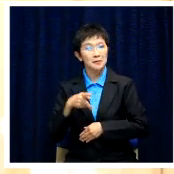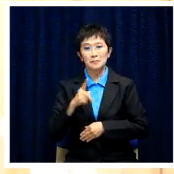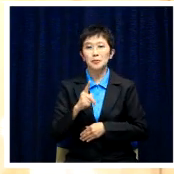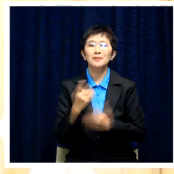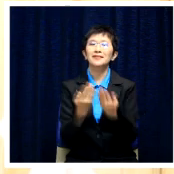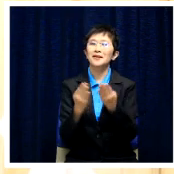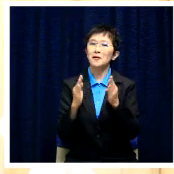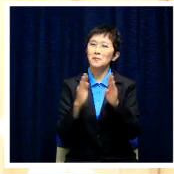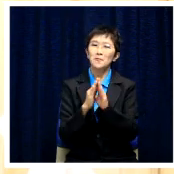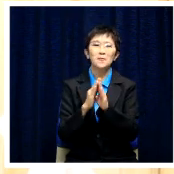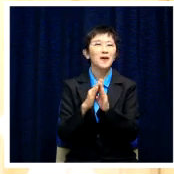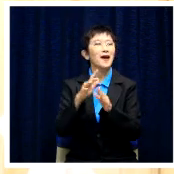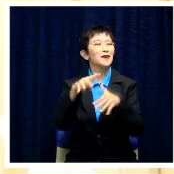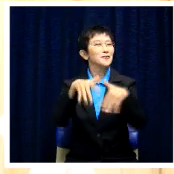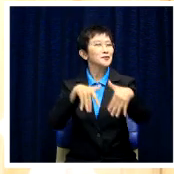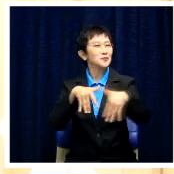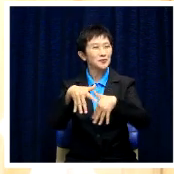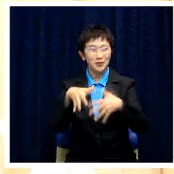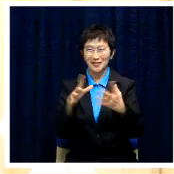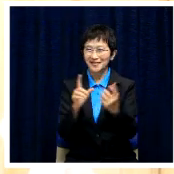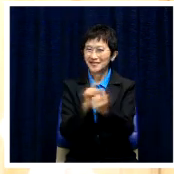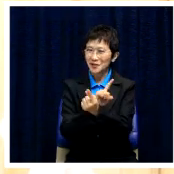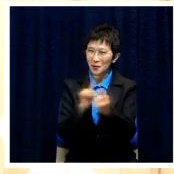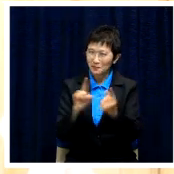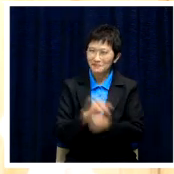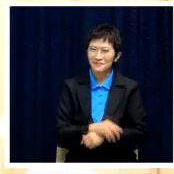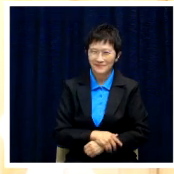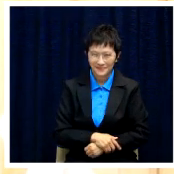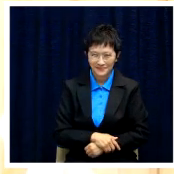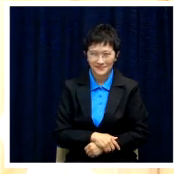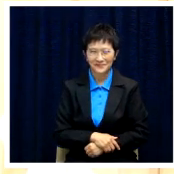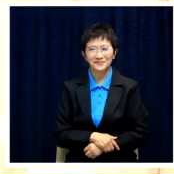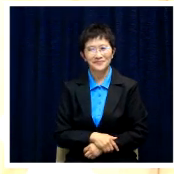ครัวแก่ชุมชนและแก่สังคมค่ะ